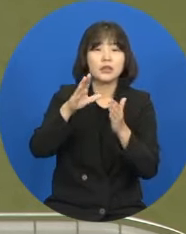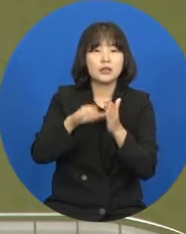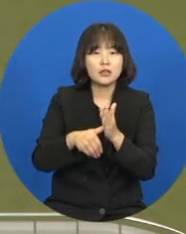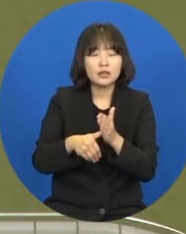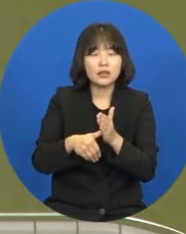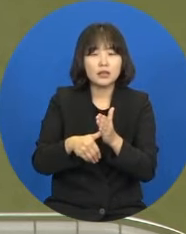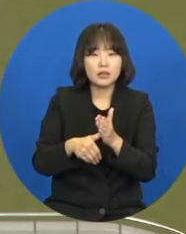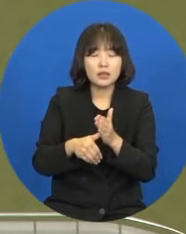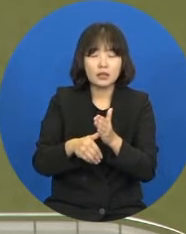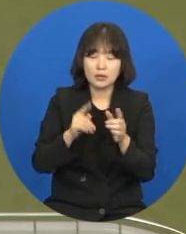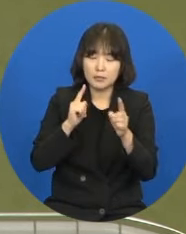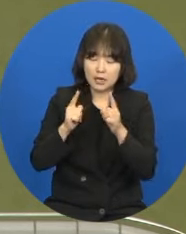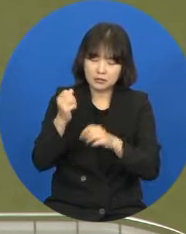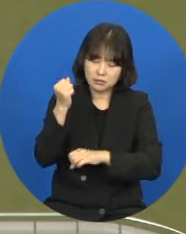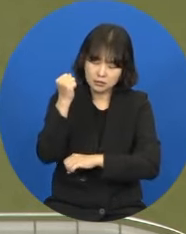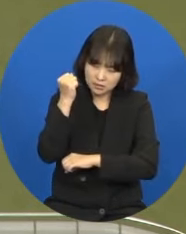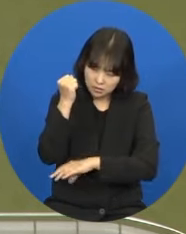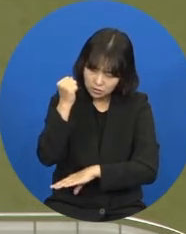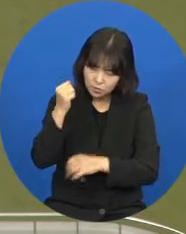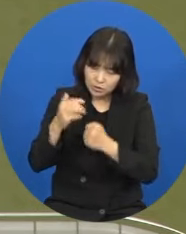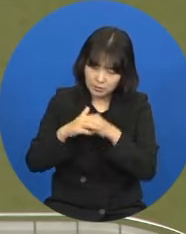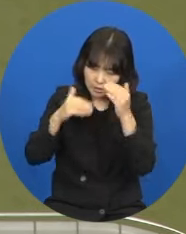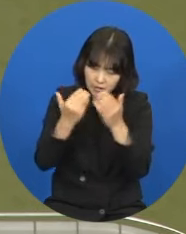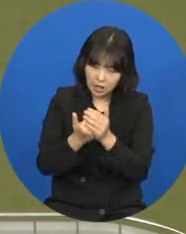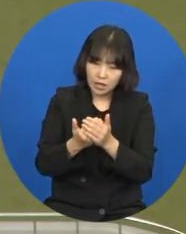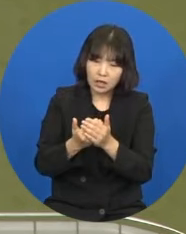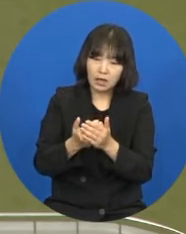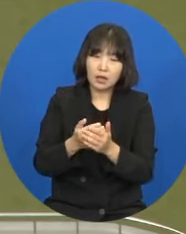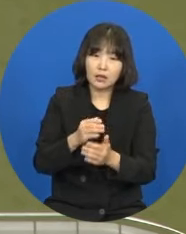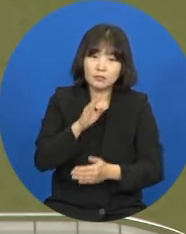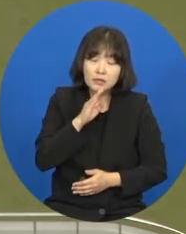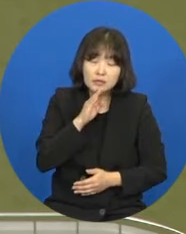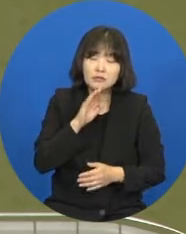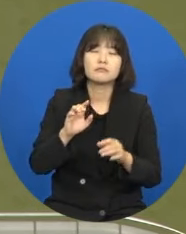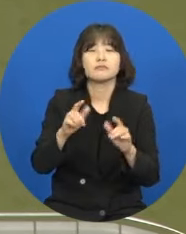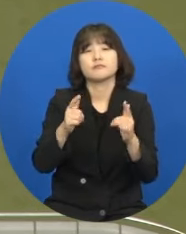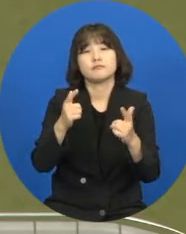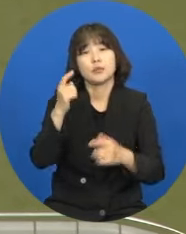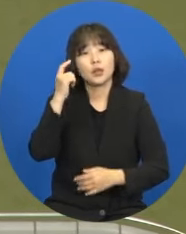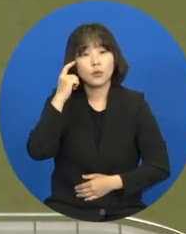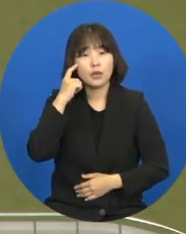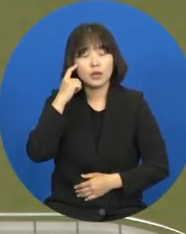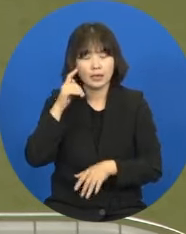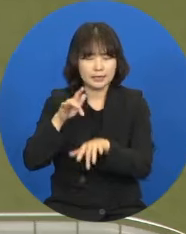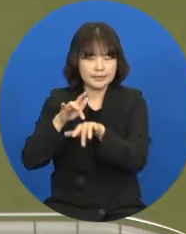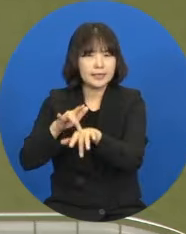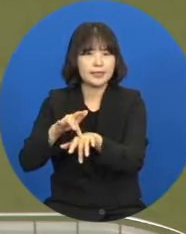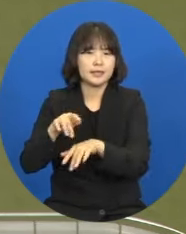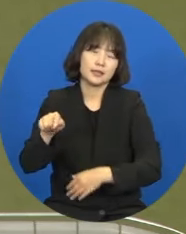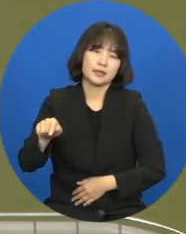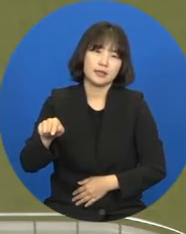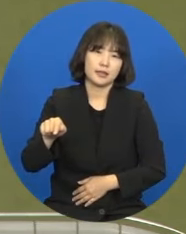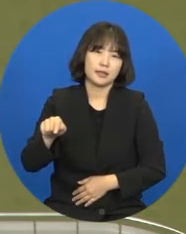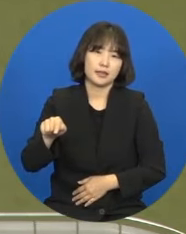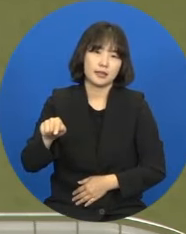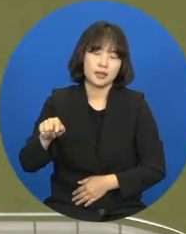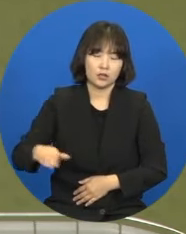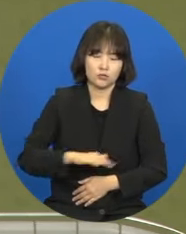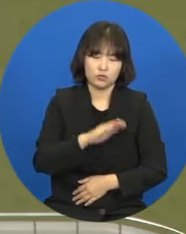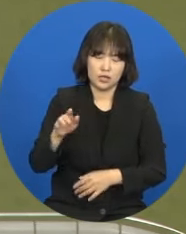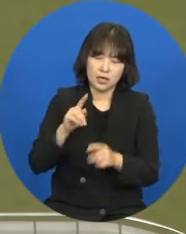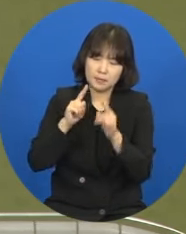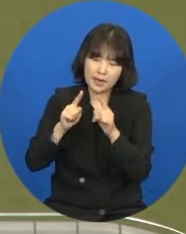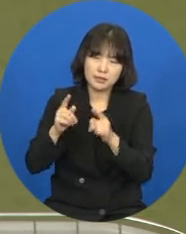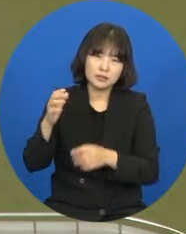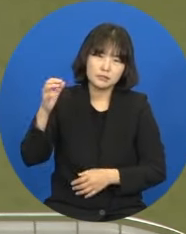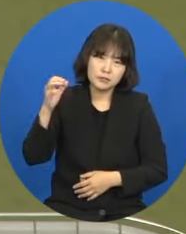기반한다고 해서 다 맞는 건 아닙니다 왜냐 사탄도 우리에게 말씀을